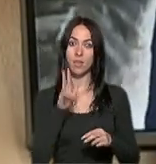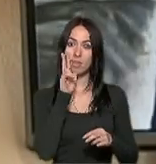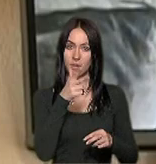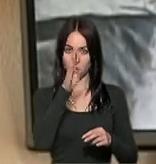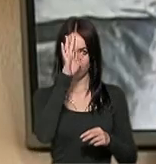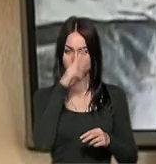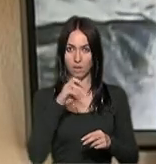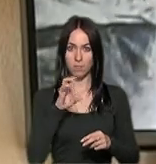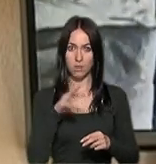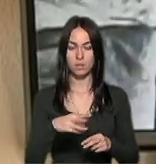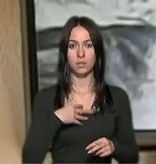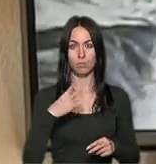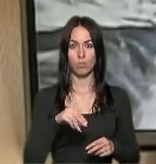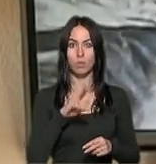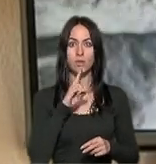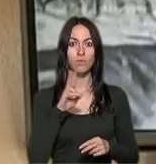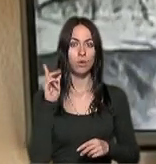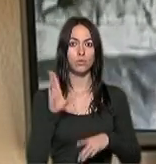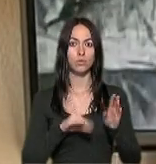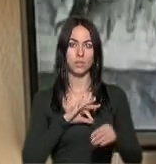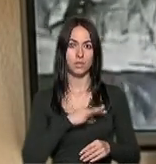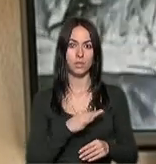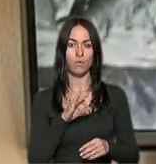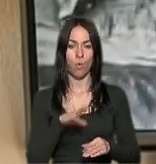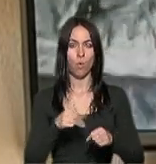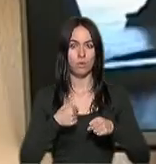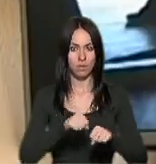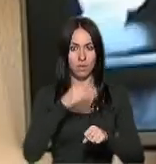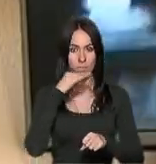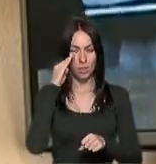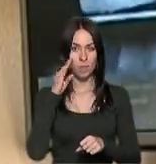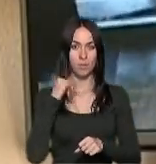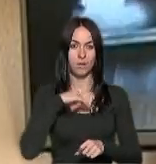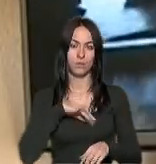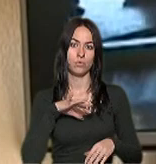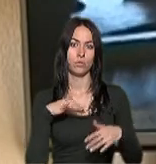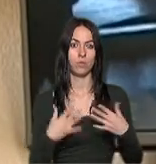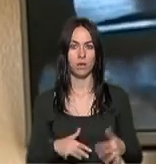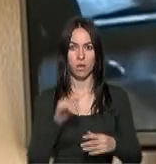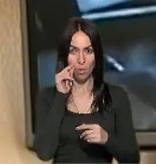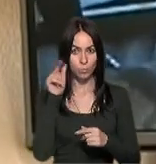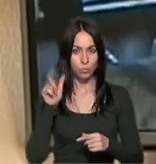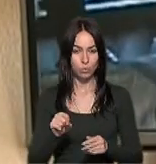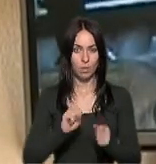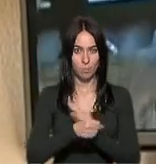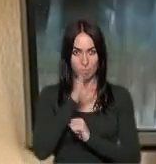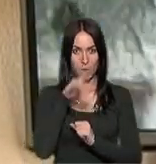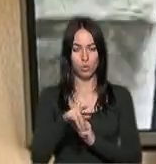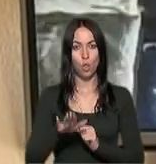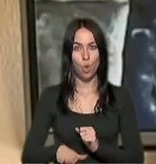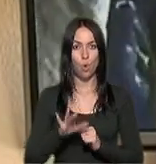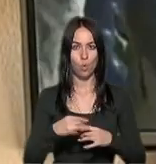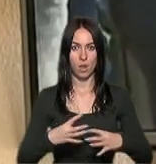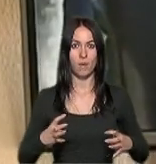3-річний Максим помер 2 роки тому. За версією слідства, від побоїв батька та виснаження, чоловік зламав хлопчику ногу та ребра. Лікарів родина